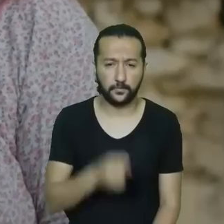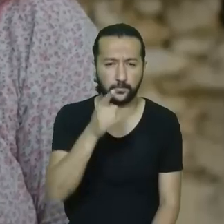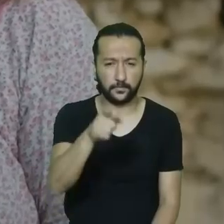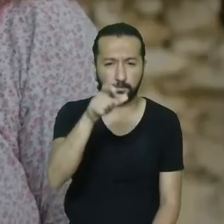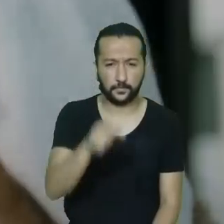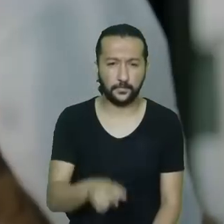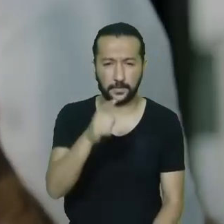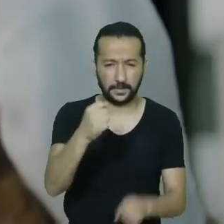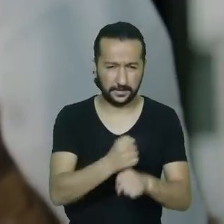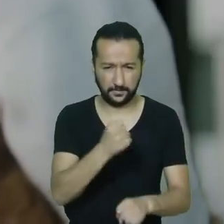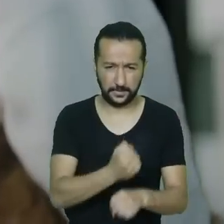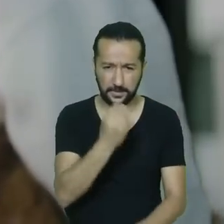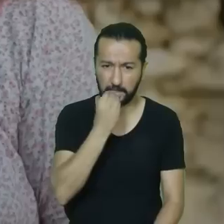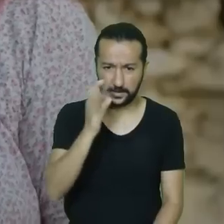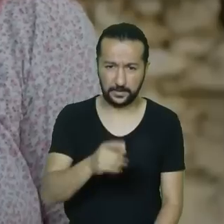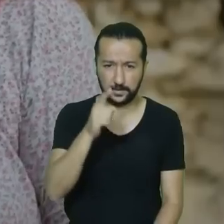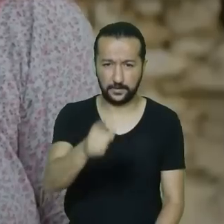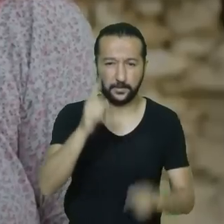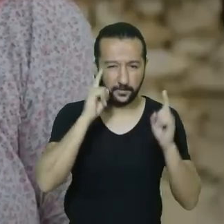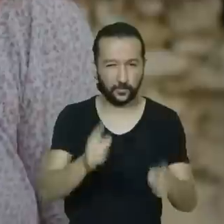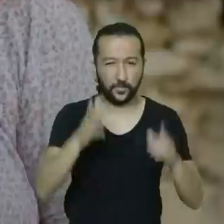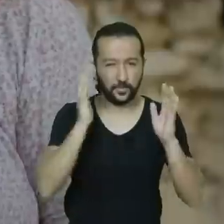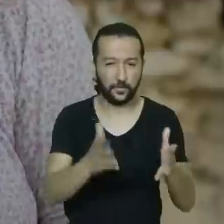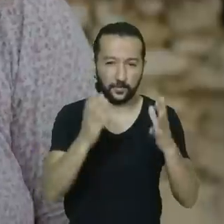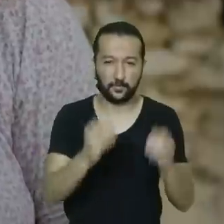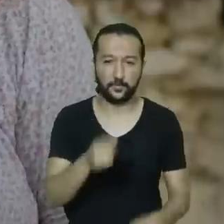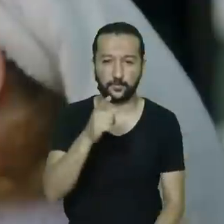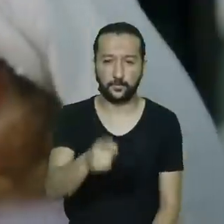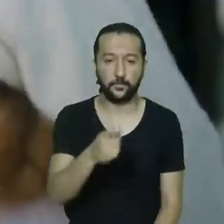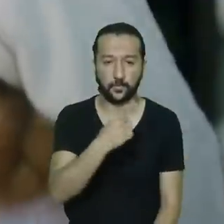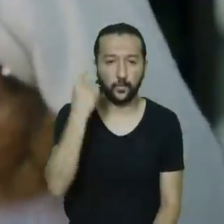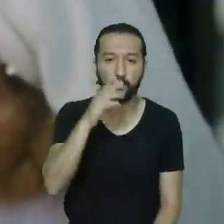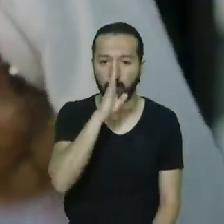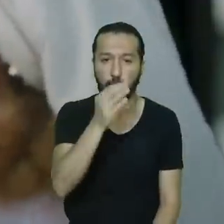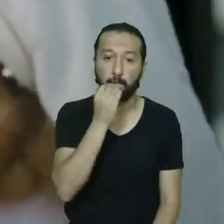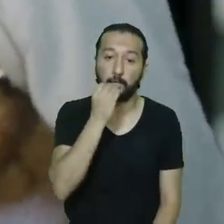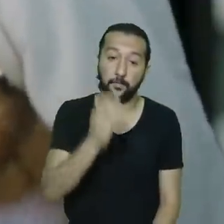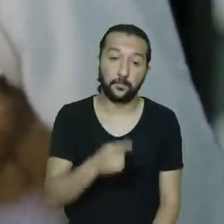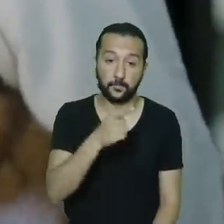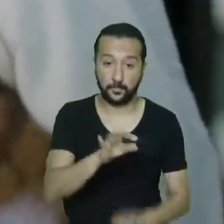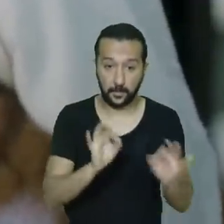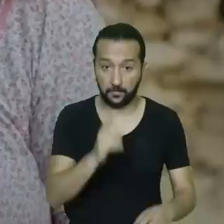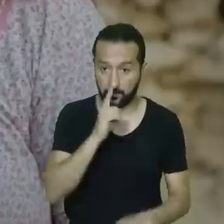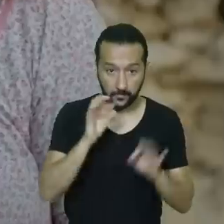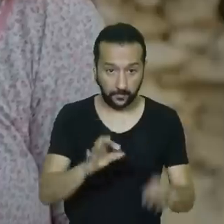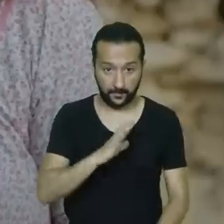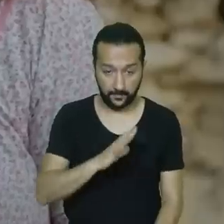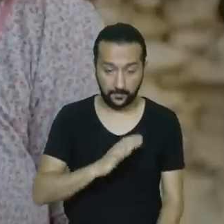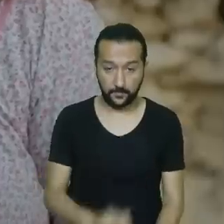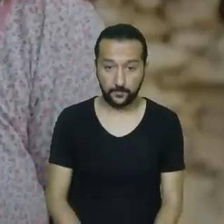Ulan samsak mı yedin sen? Tövbe olsun. Dün öğlen gidiyordun de hala kokuyor mu ya?